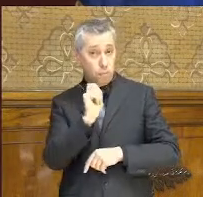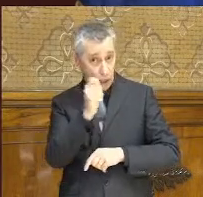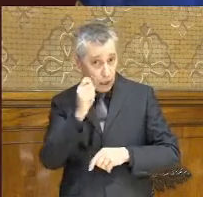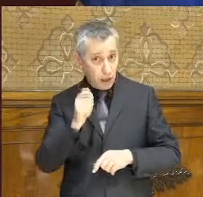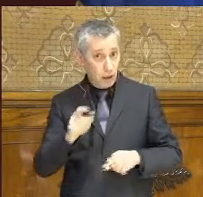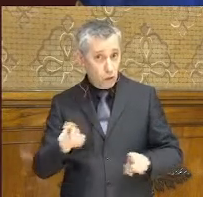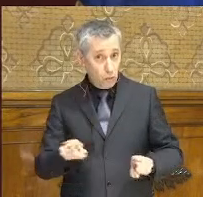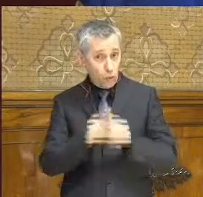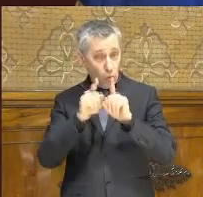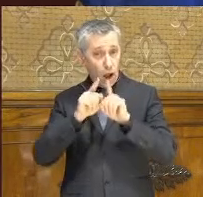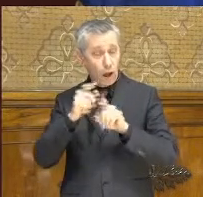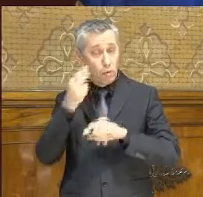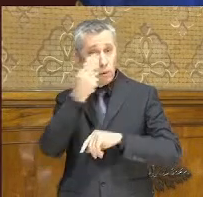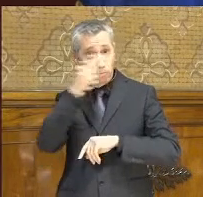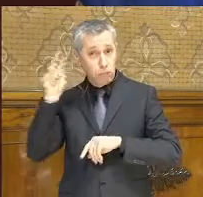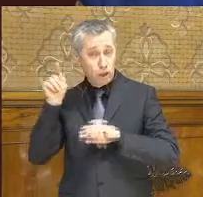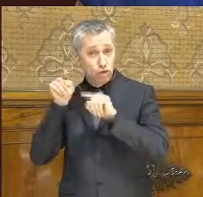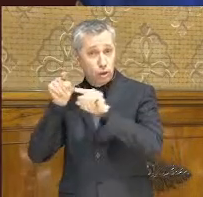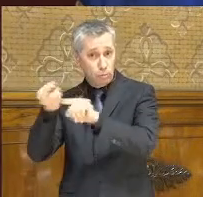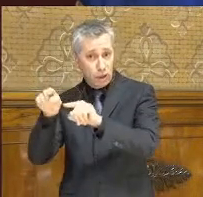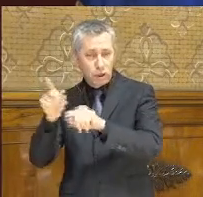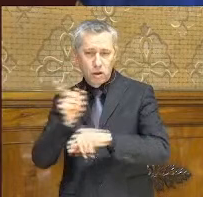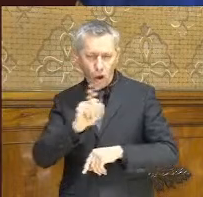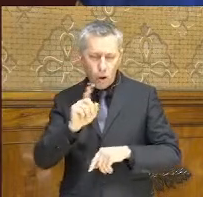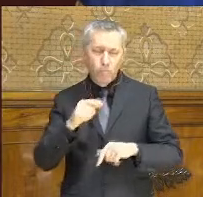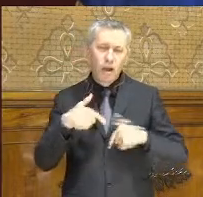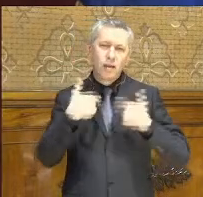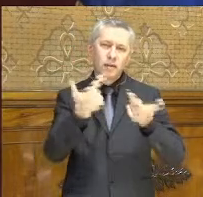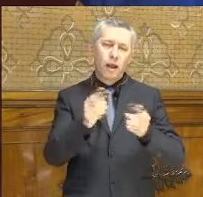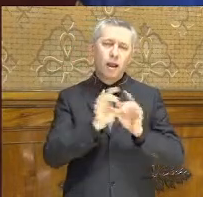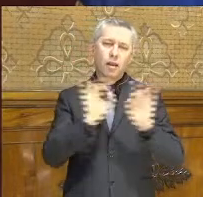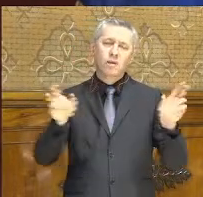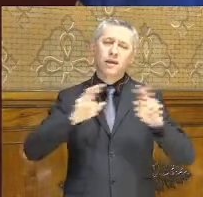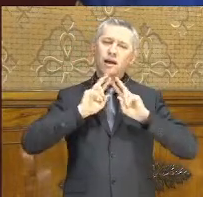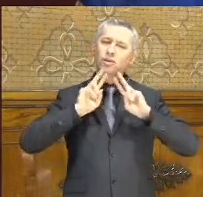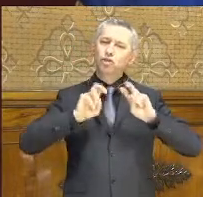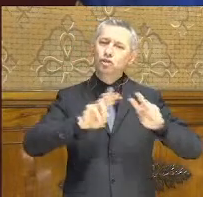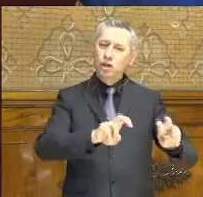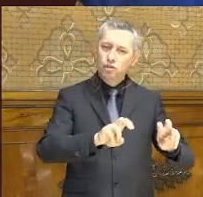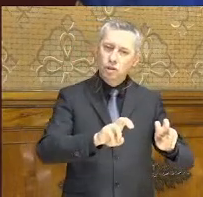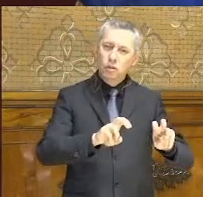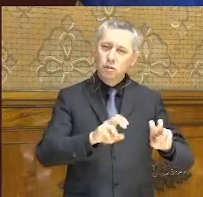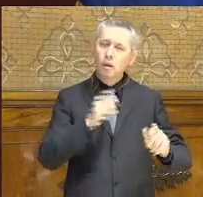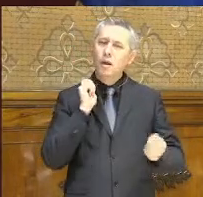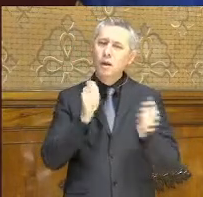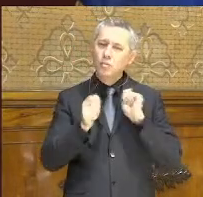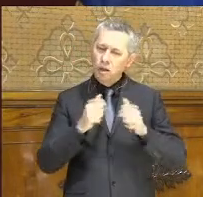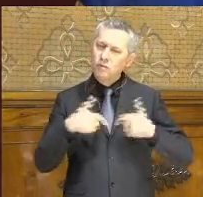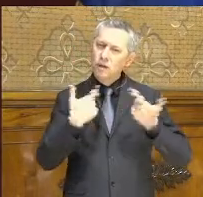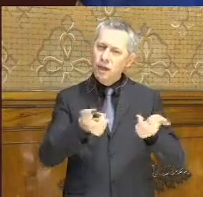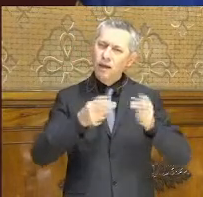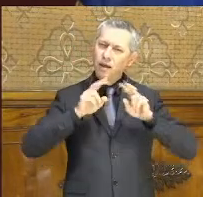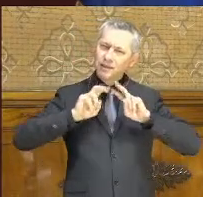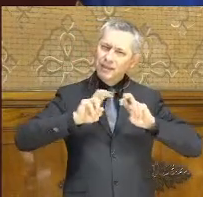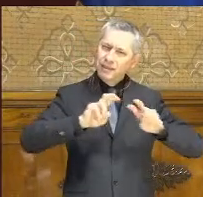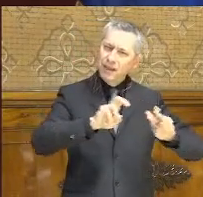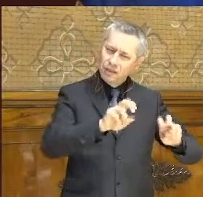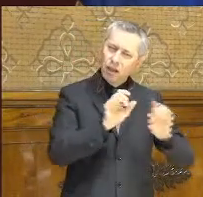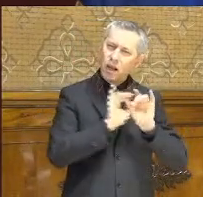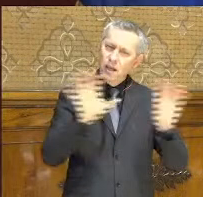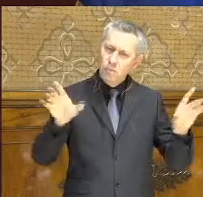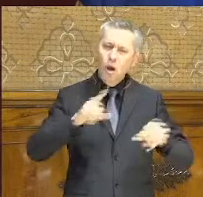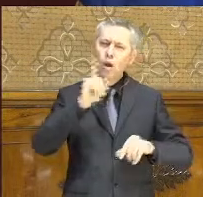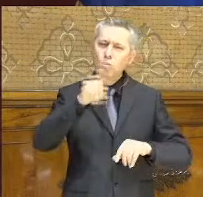principi, garantisce però la libertà di indagine. Noi a Padova ammettiamo come auditori allo studio patavino persino